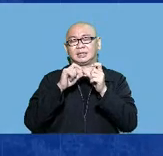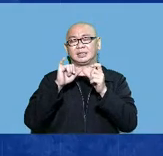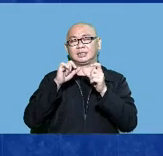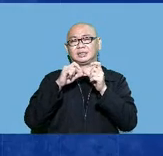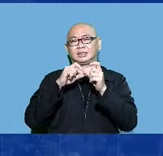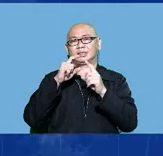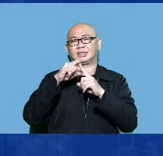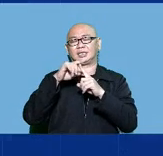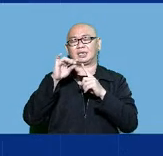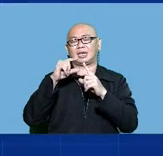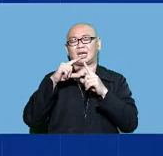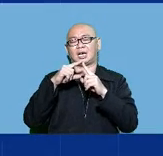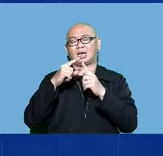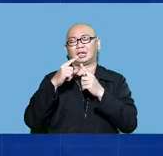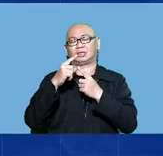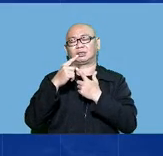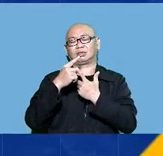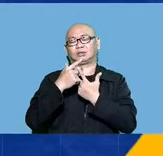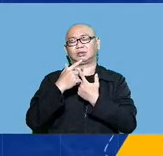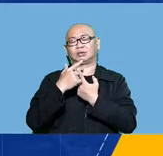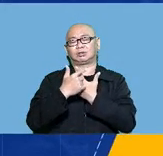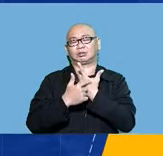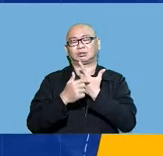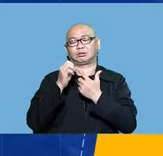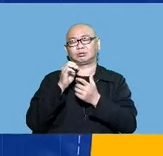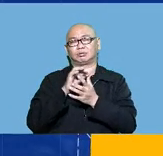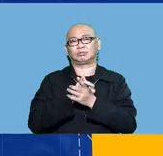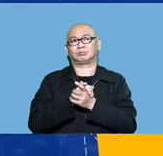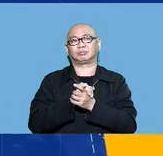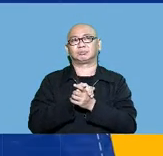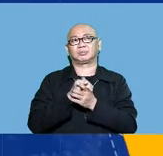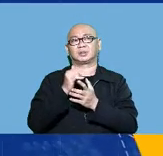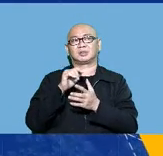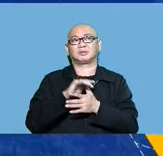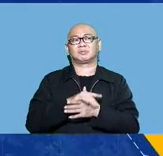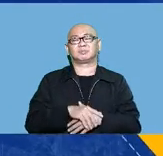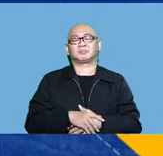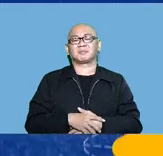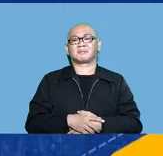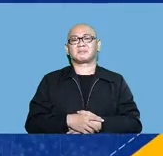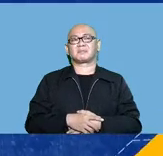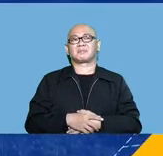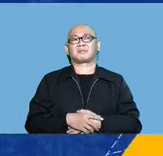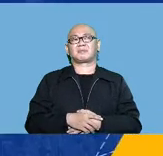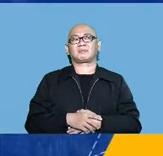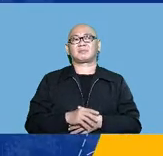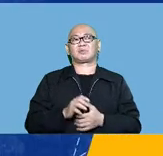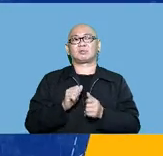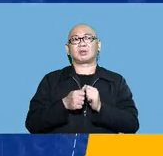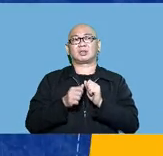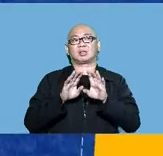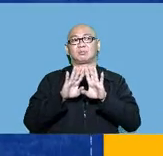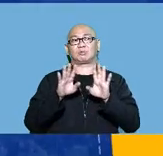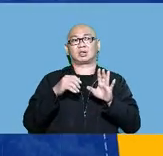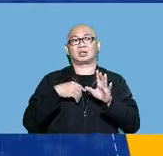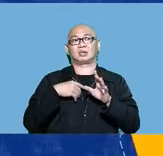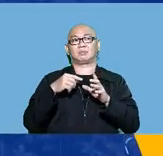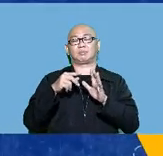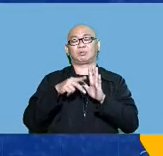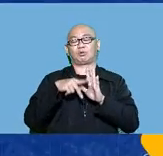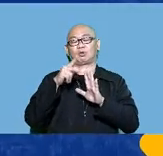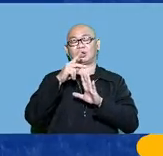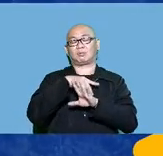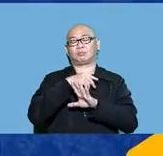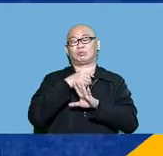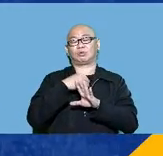PhD. Seperti itu. Nah, ini adalah ujian terbuka saya di program Doktor Teknik